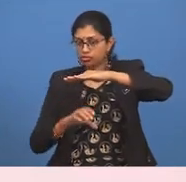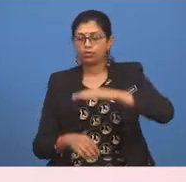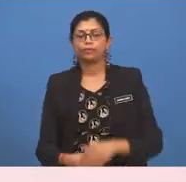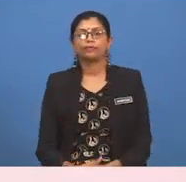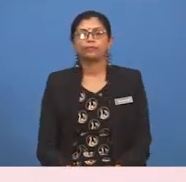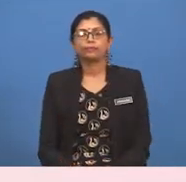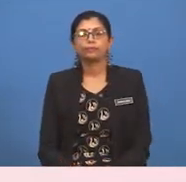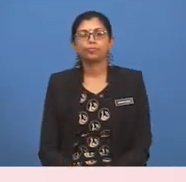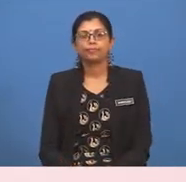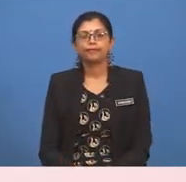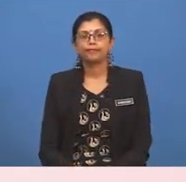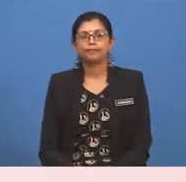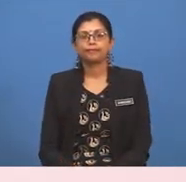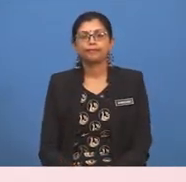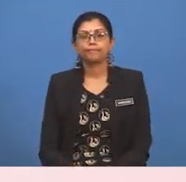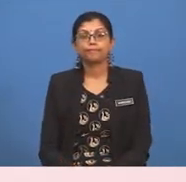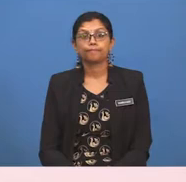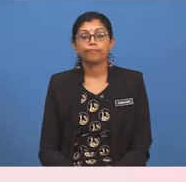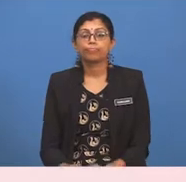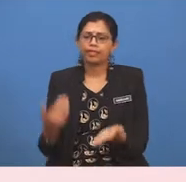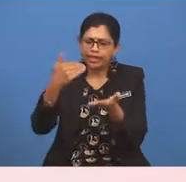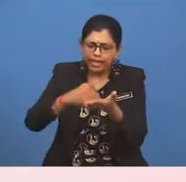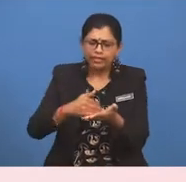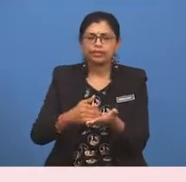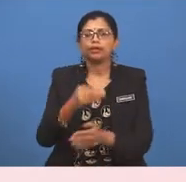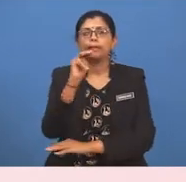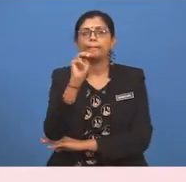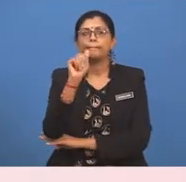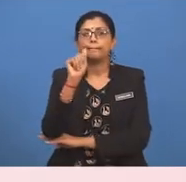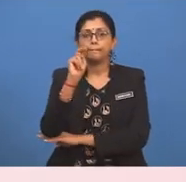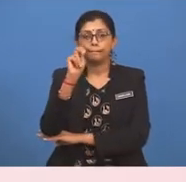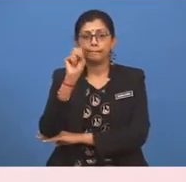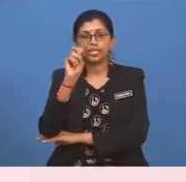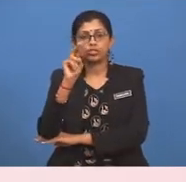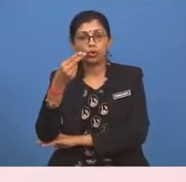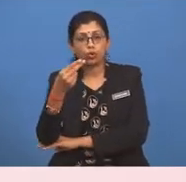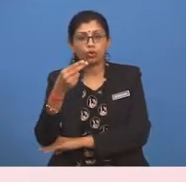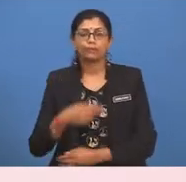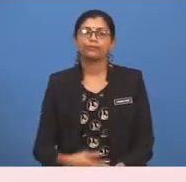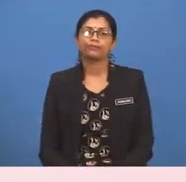Kemudian, dengan menggunakan kaedah pemansuhan,